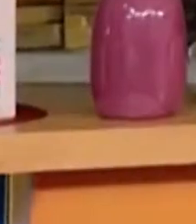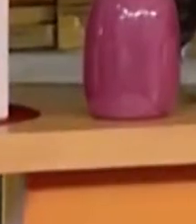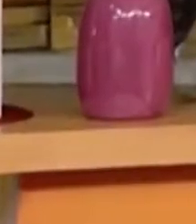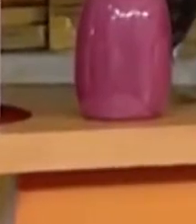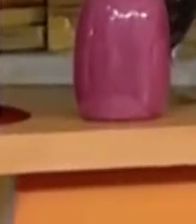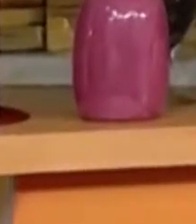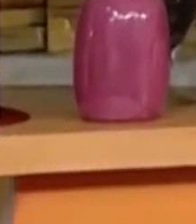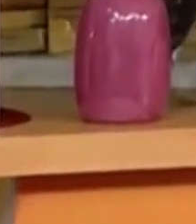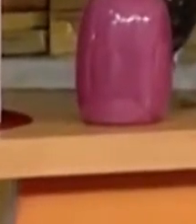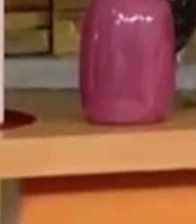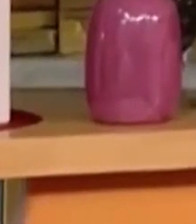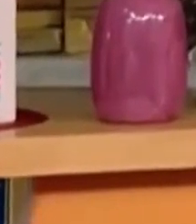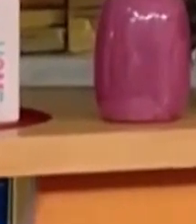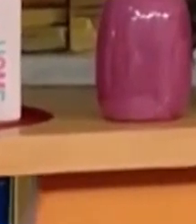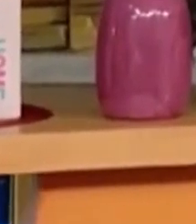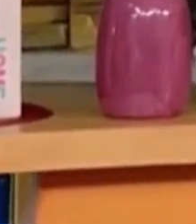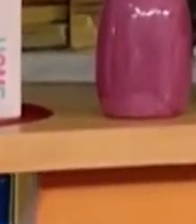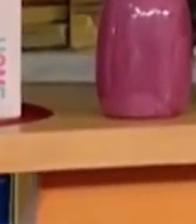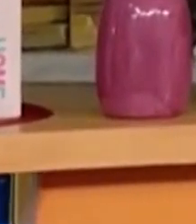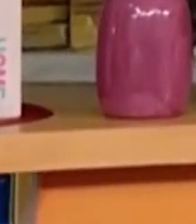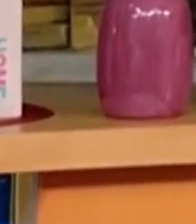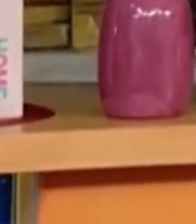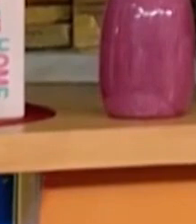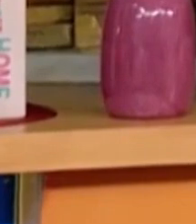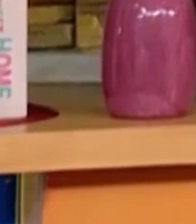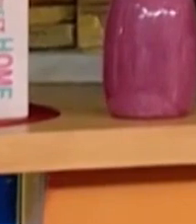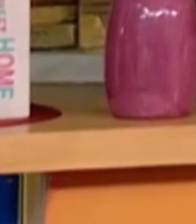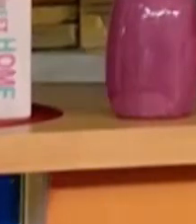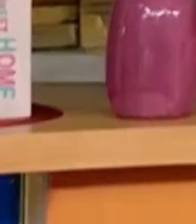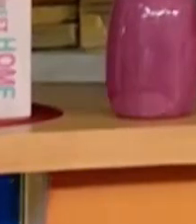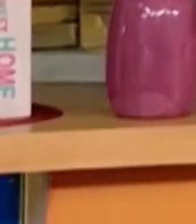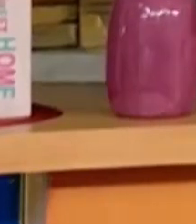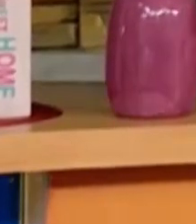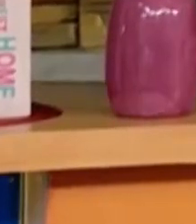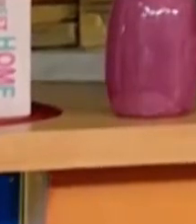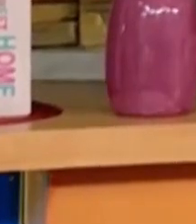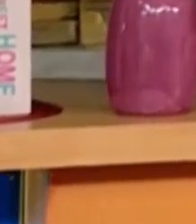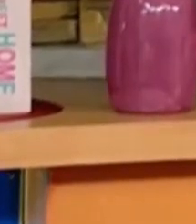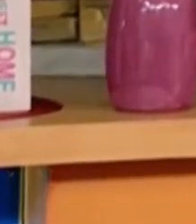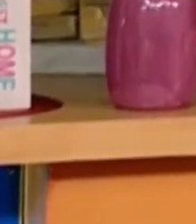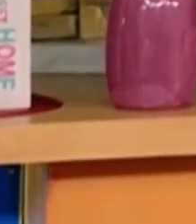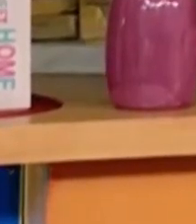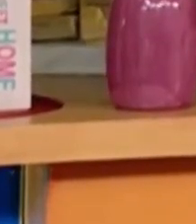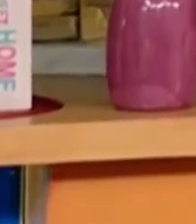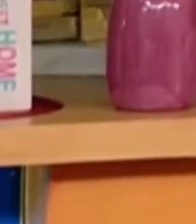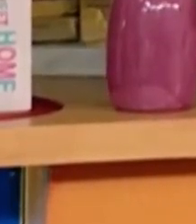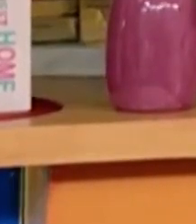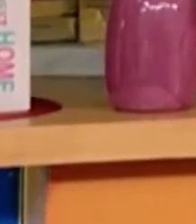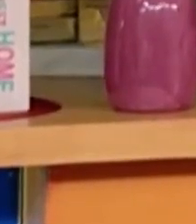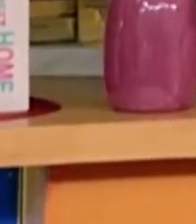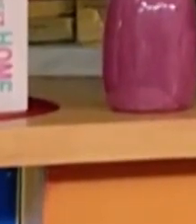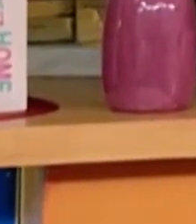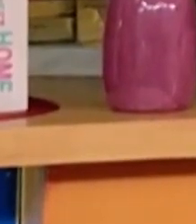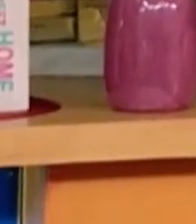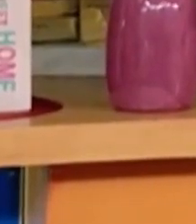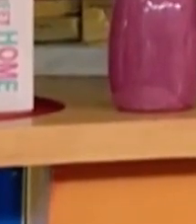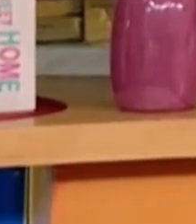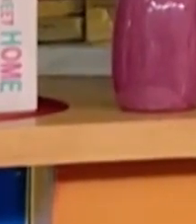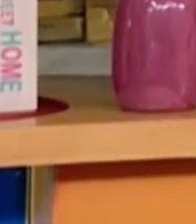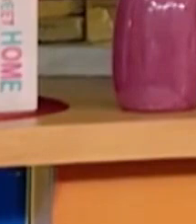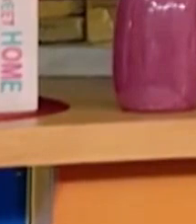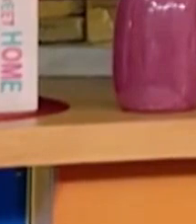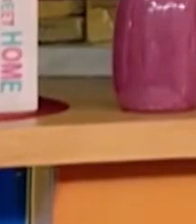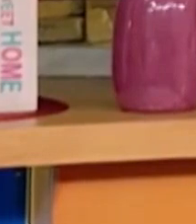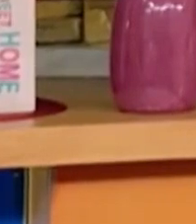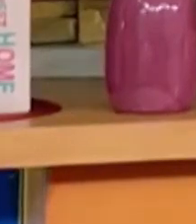Igan, mauna ka sa mga balita. Panoorin ang unang balita sa unang hirit at iba pang award-winning news ka sa youtube.com/GMA News.